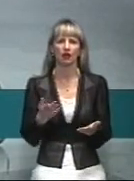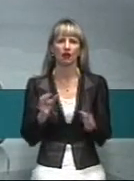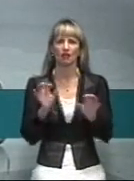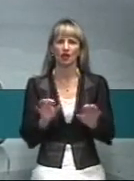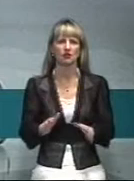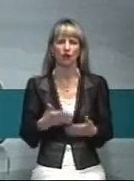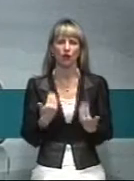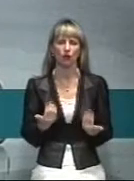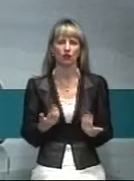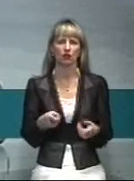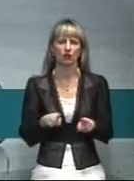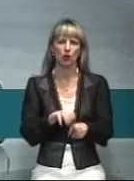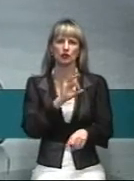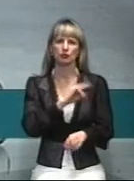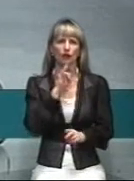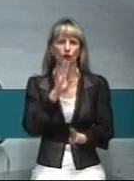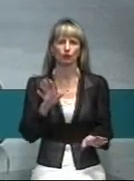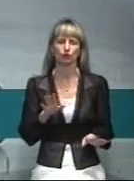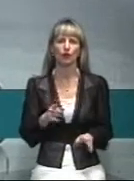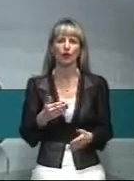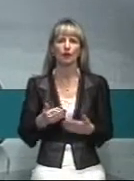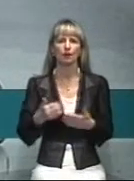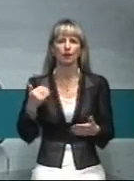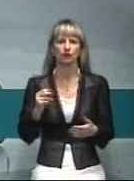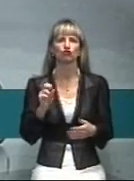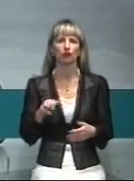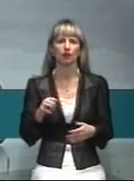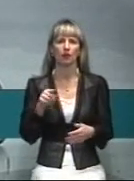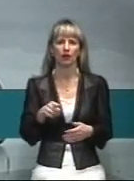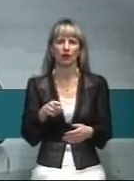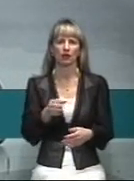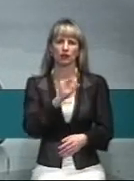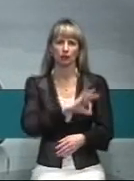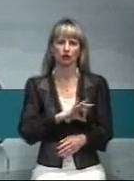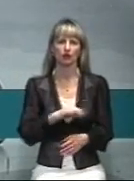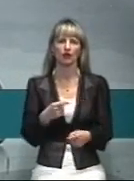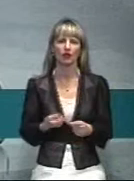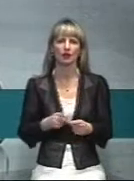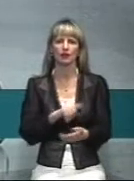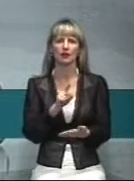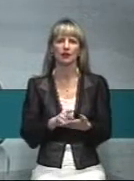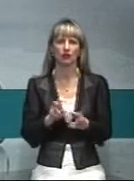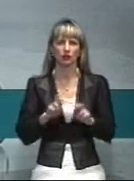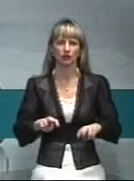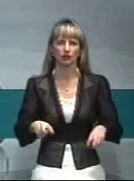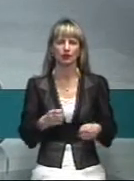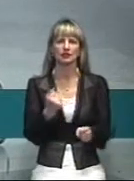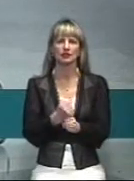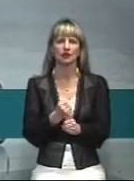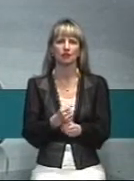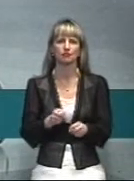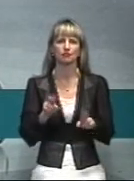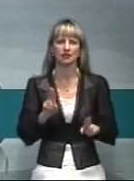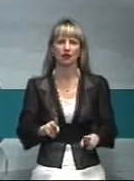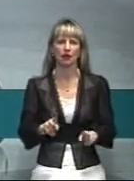перш ніж надати такі прилади, почати їх використовувати, це питання детально розроблялося, створилася необхідна нормативна база, щоб